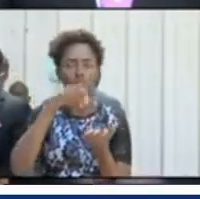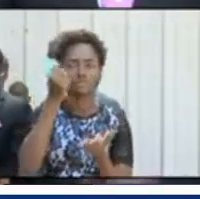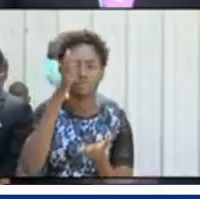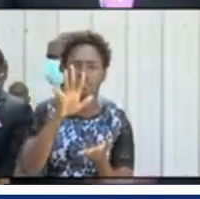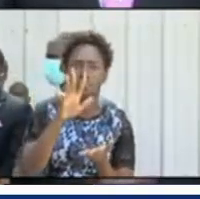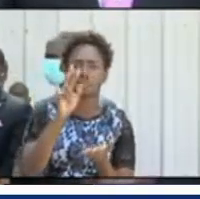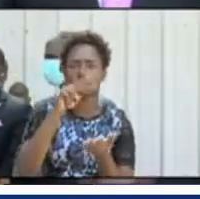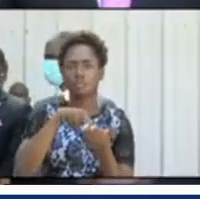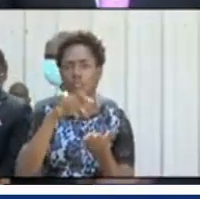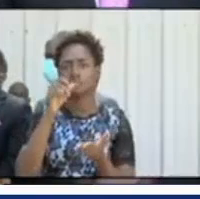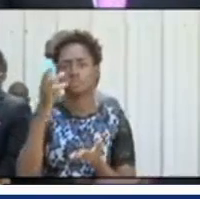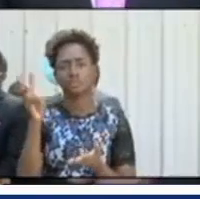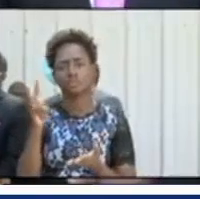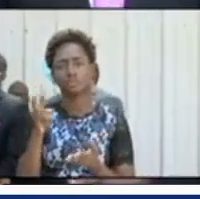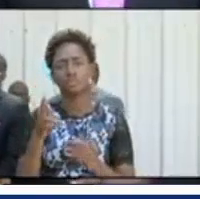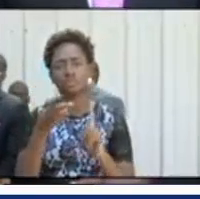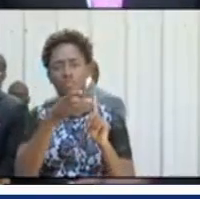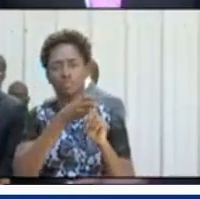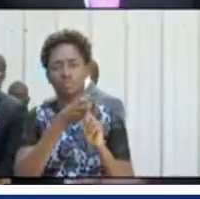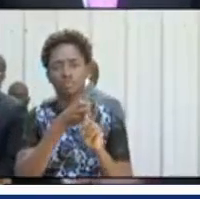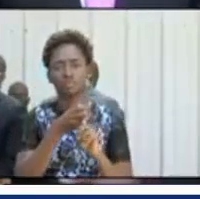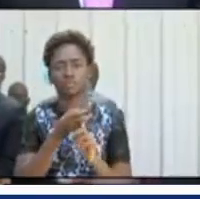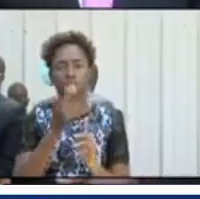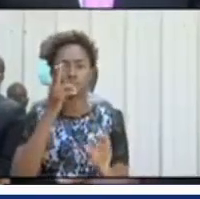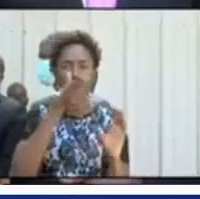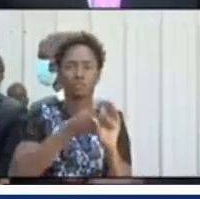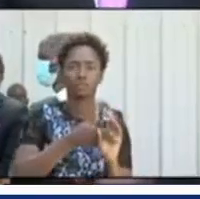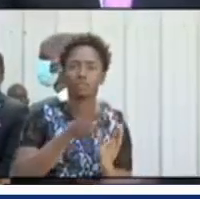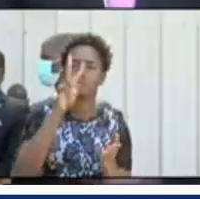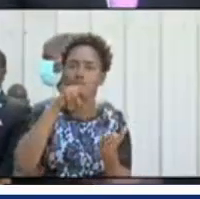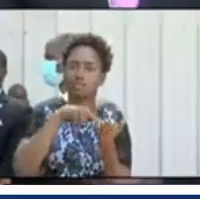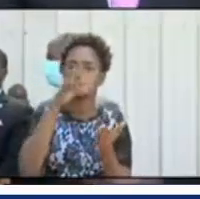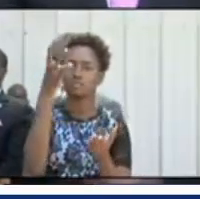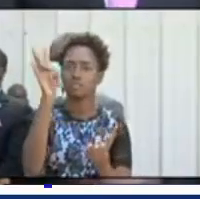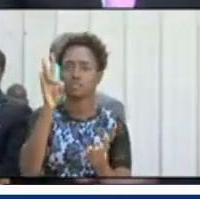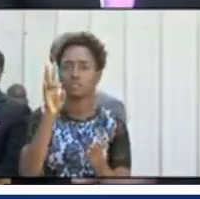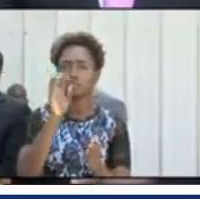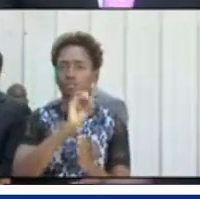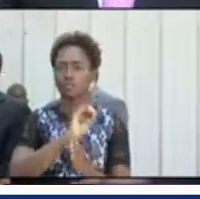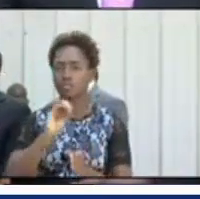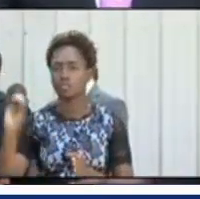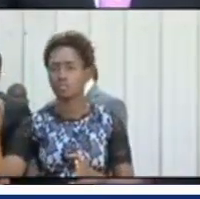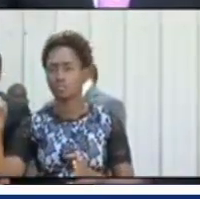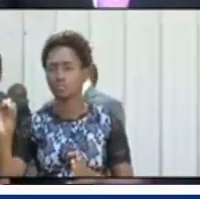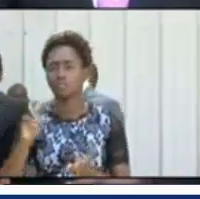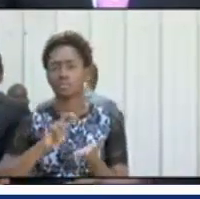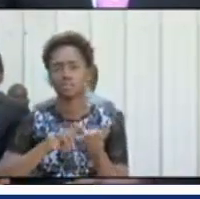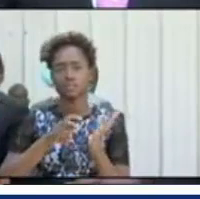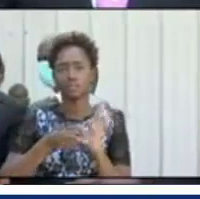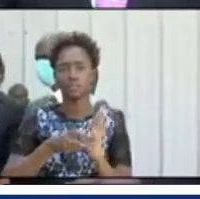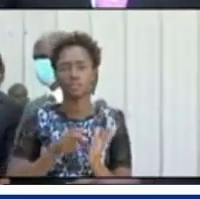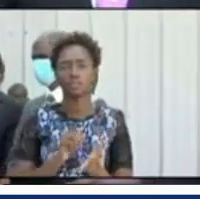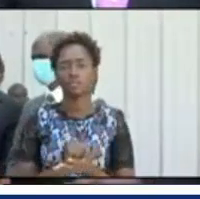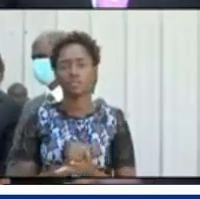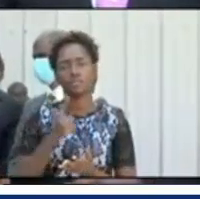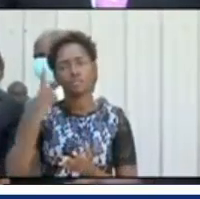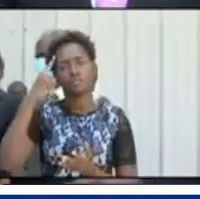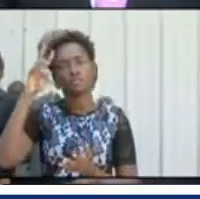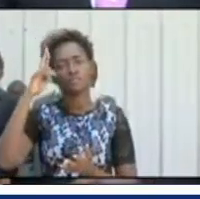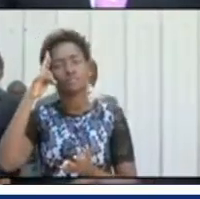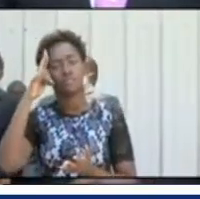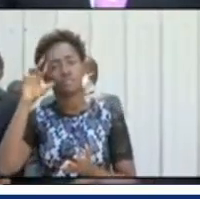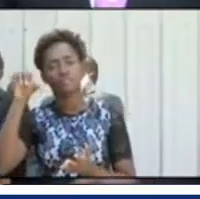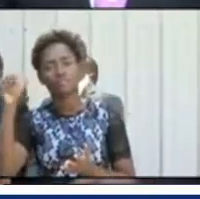2015-2016, kidnapping, jusqu'en 2017. Kidnapping n'a pas zéro. Ça veut dire, pour une raison pour